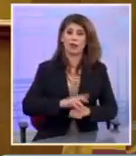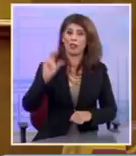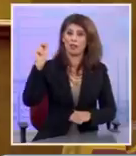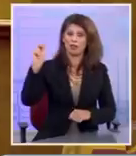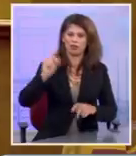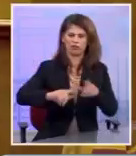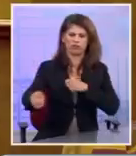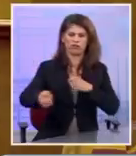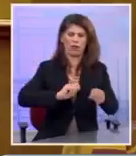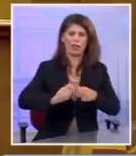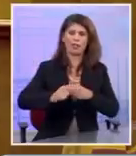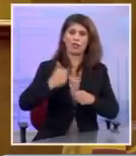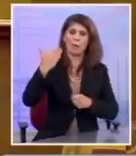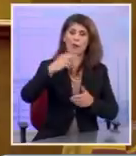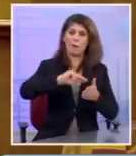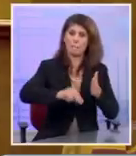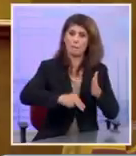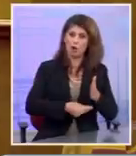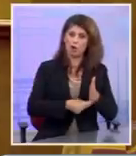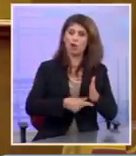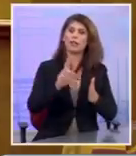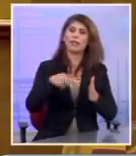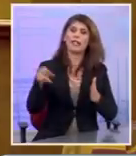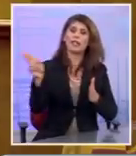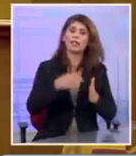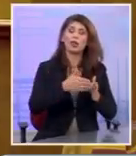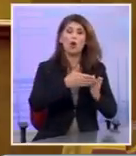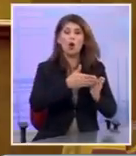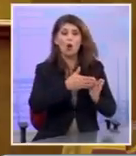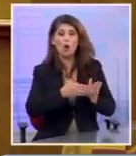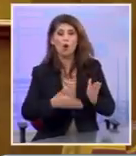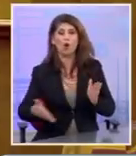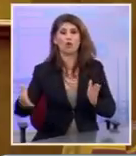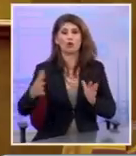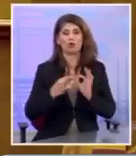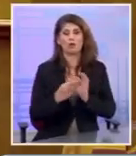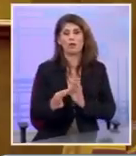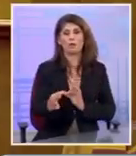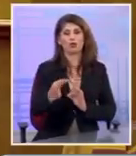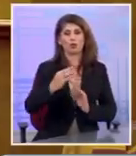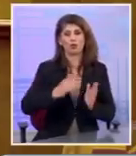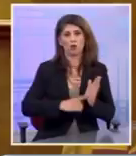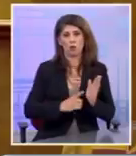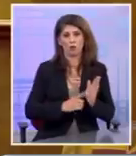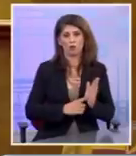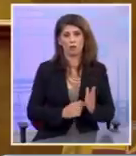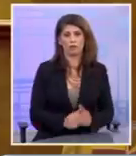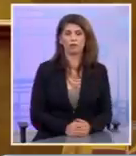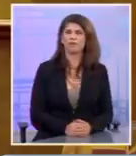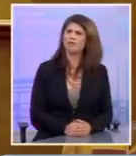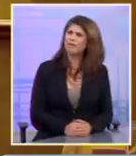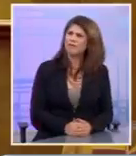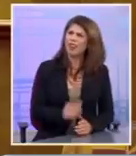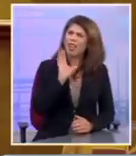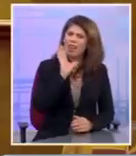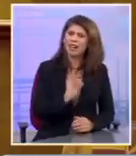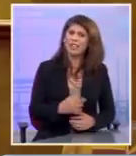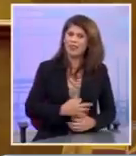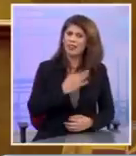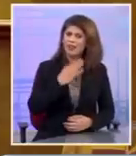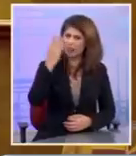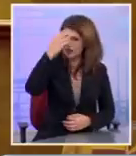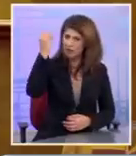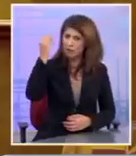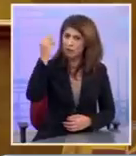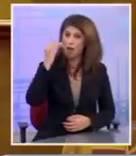το μνημόνιο και να καταργήσει όλους τους εφαρμοστικούς νόμους. Αλήθεια, κύριε Τσίπρα, δεν